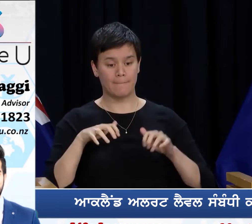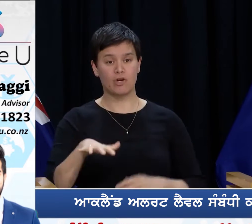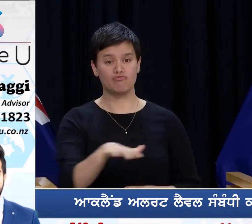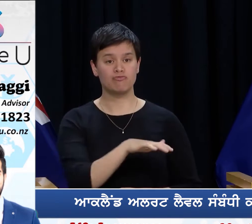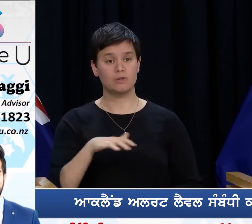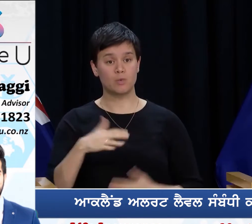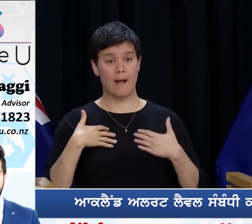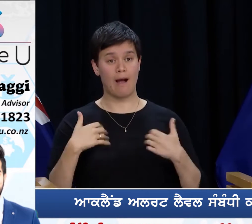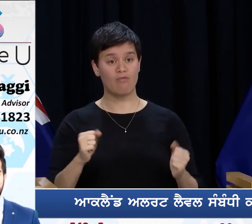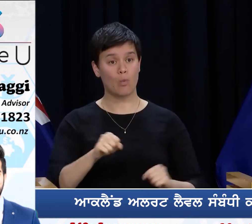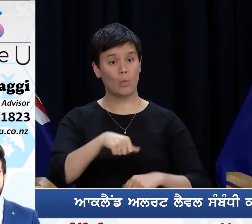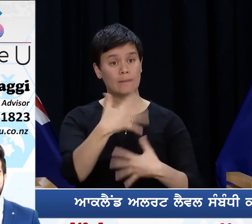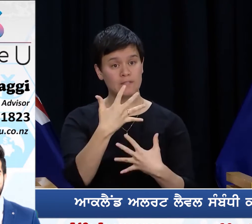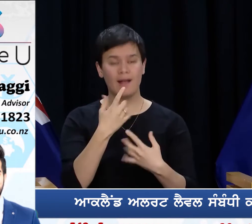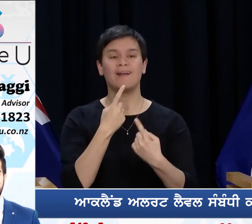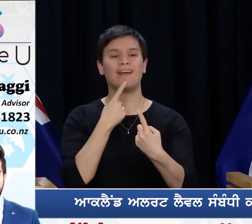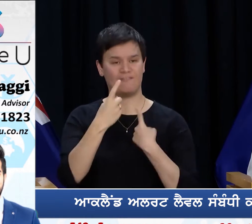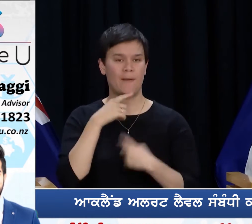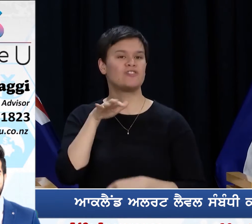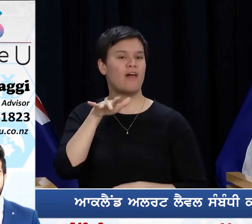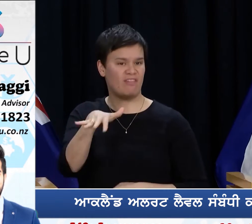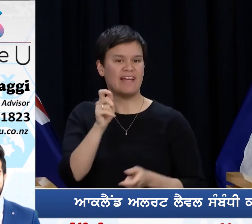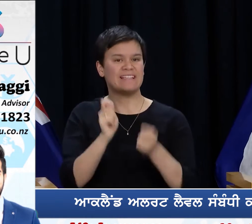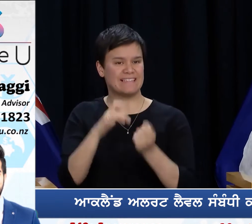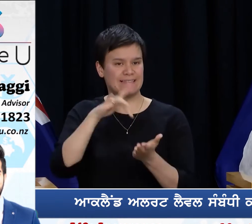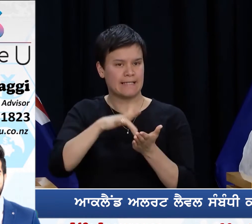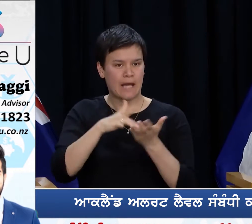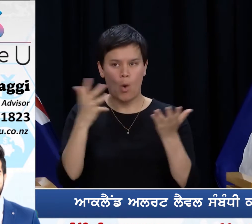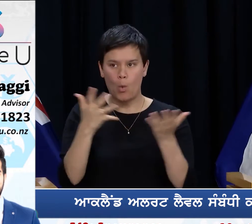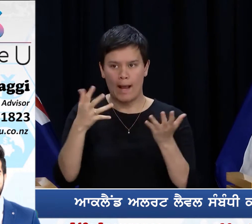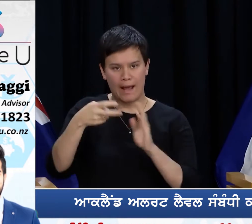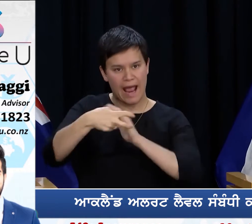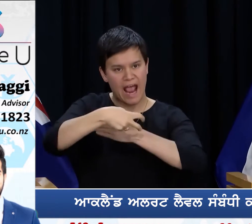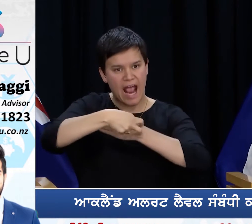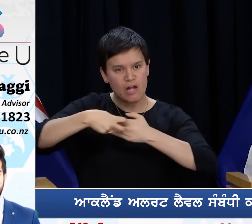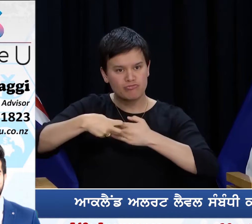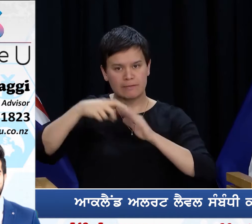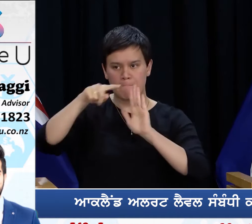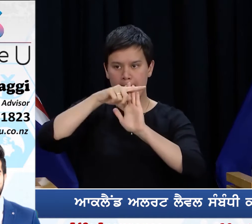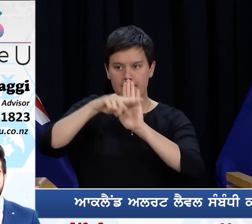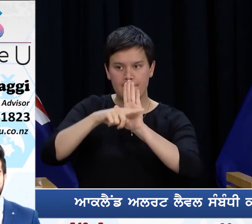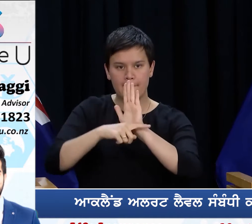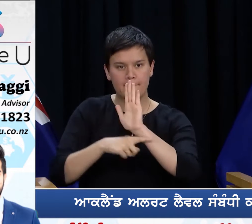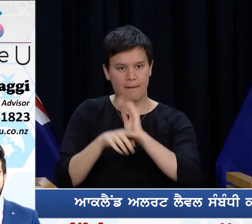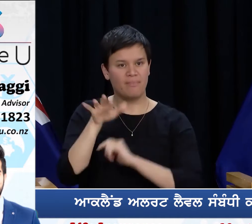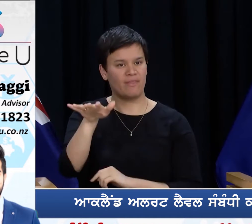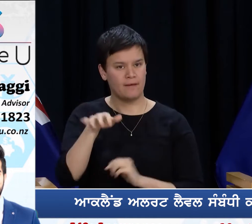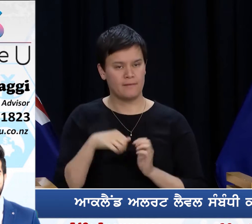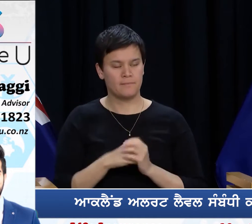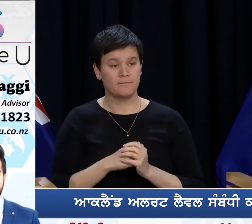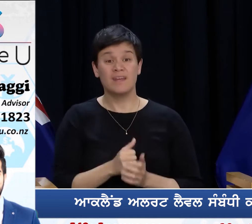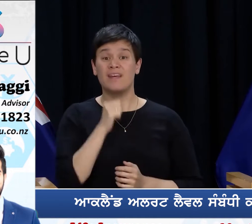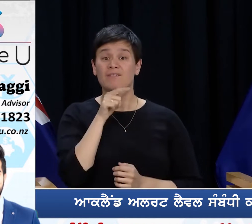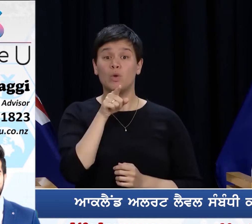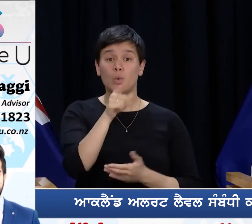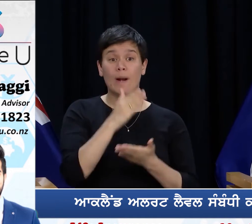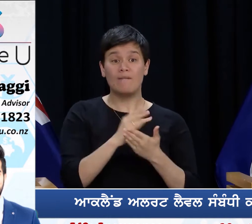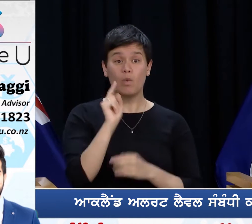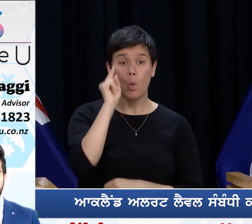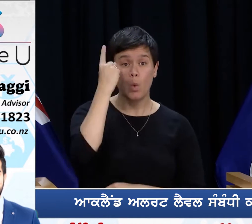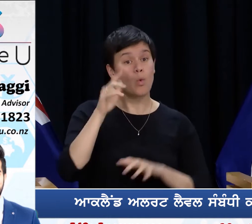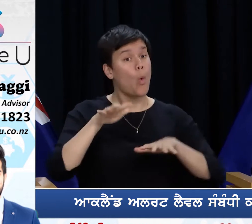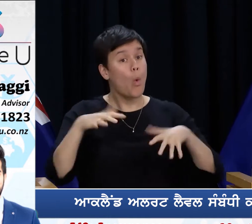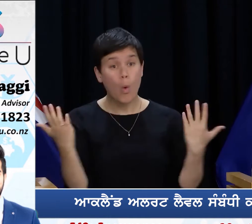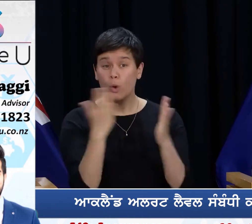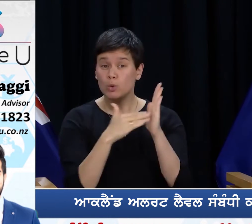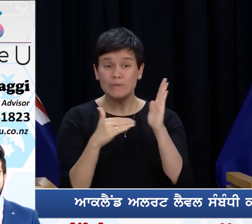Anyone in the Auckland area, and indeed anywhere throughout New Zealand, who has cold or flu symptoms